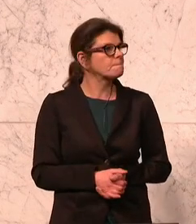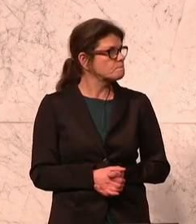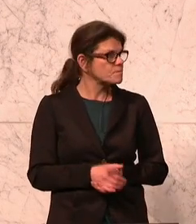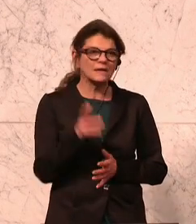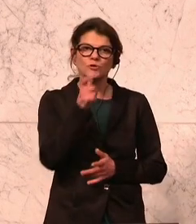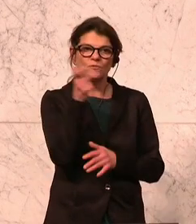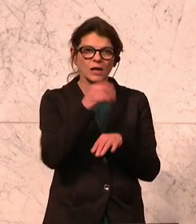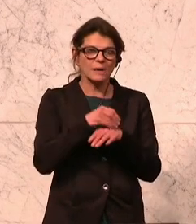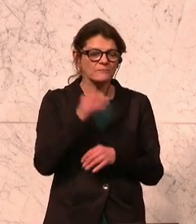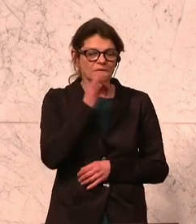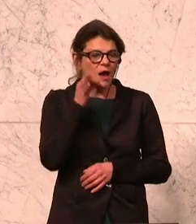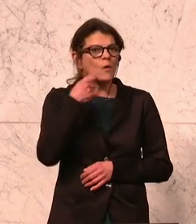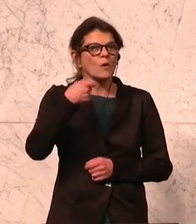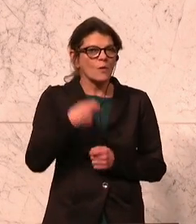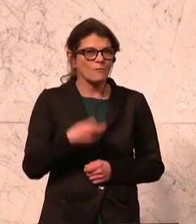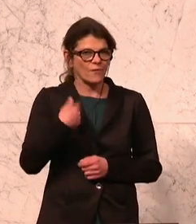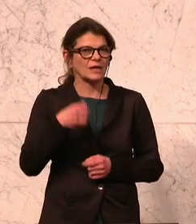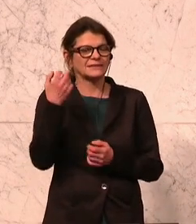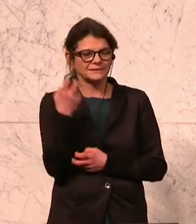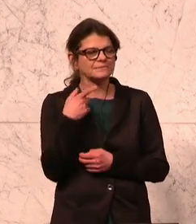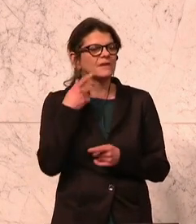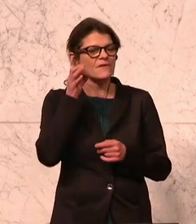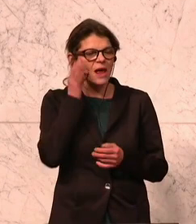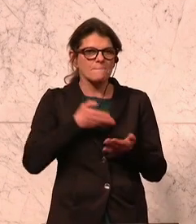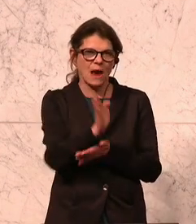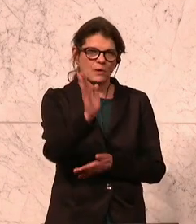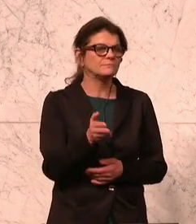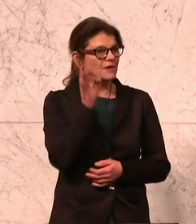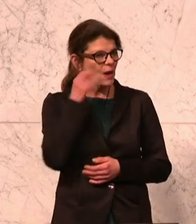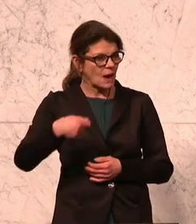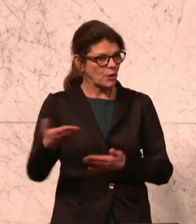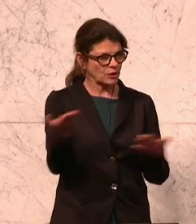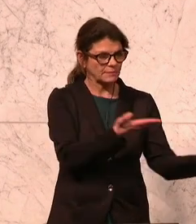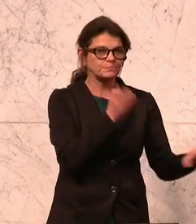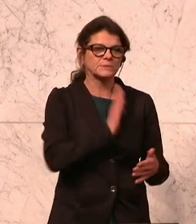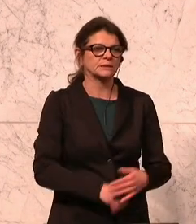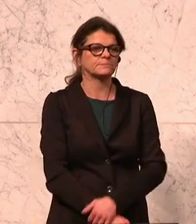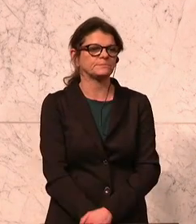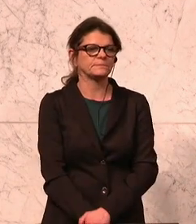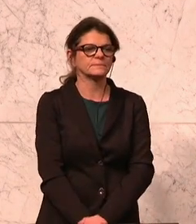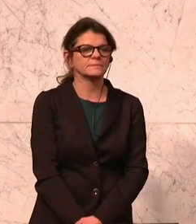Am Wort ist der Frau Clubvorsitzende Sigrid Maurer. Bitte schön, Frau Abgeordnete.